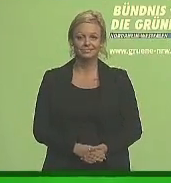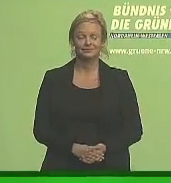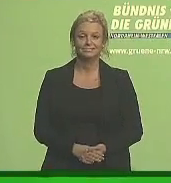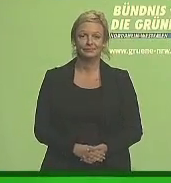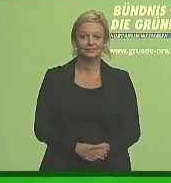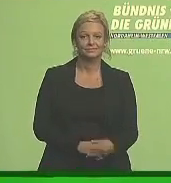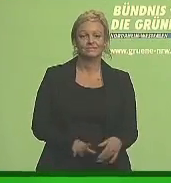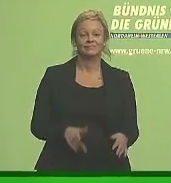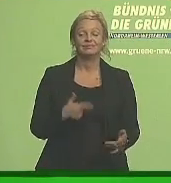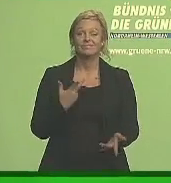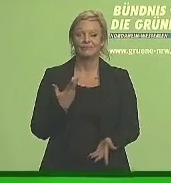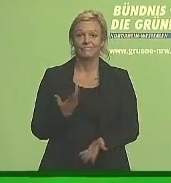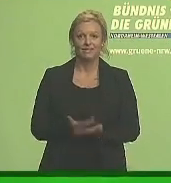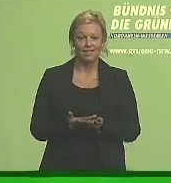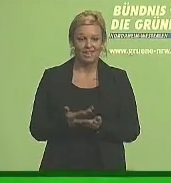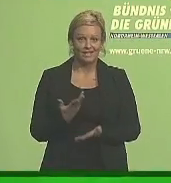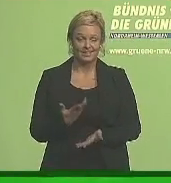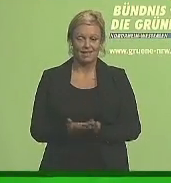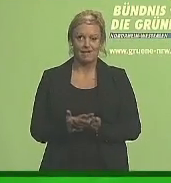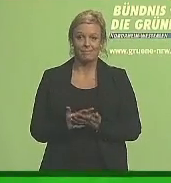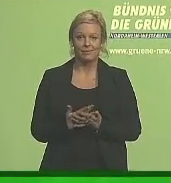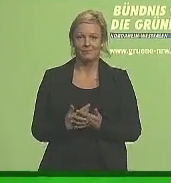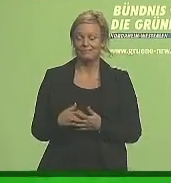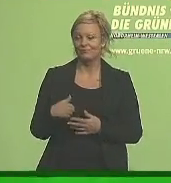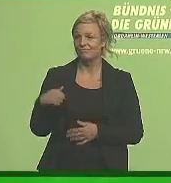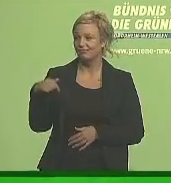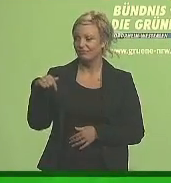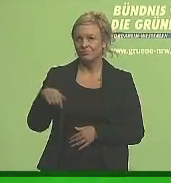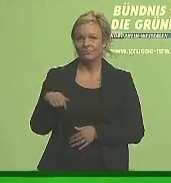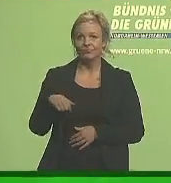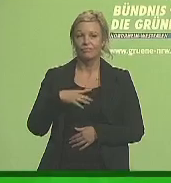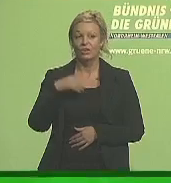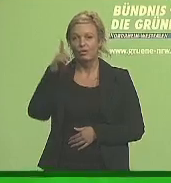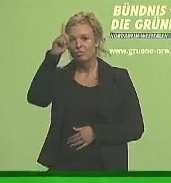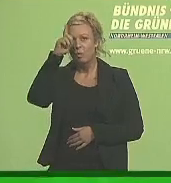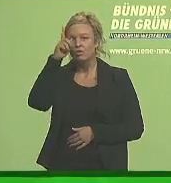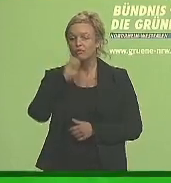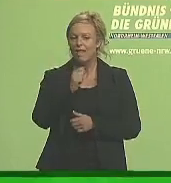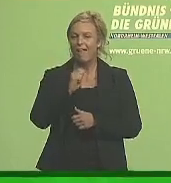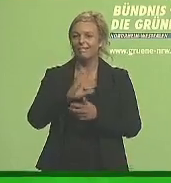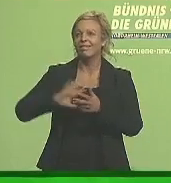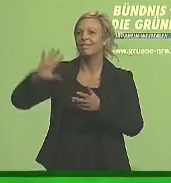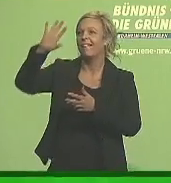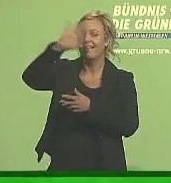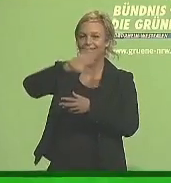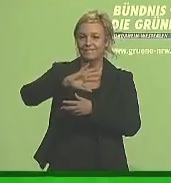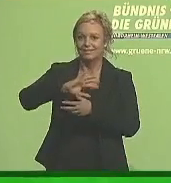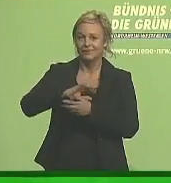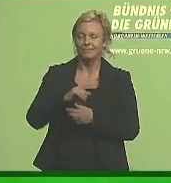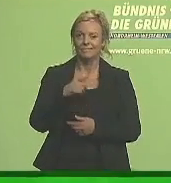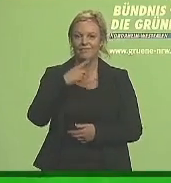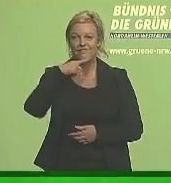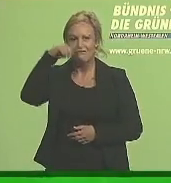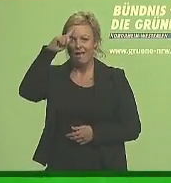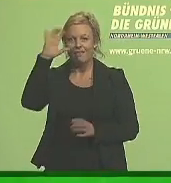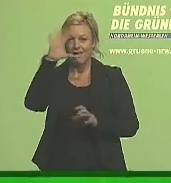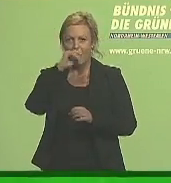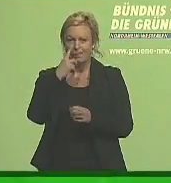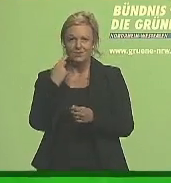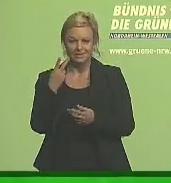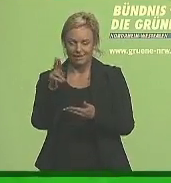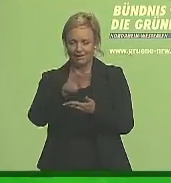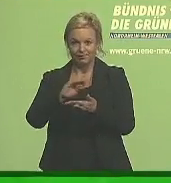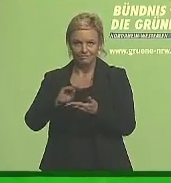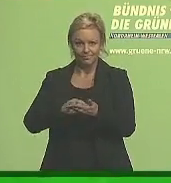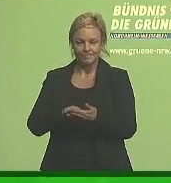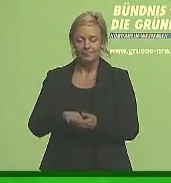Und darum müssen wir das, was uns in Deutschland trennt, am Freitagabend bescheinigt worden ist,